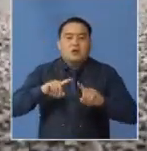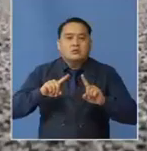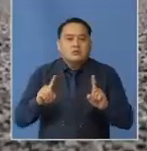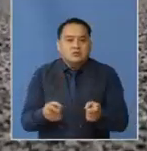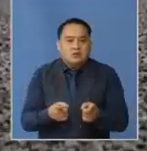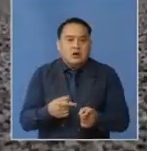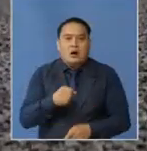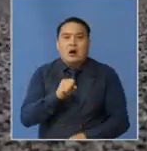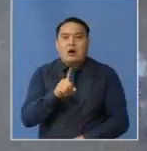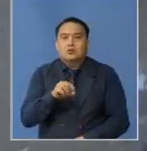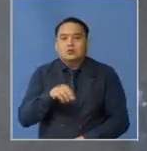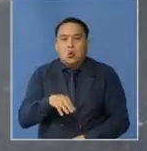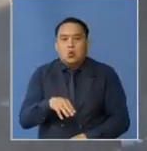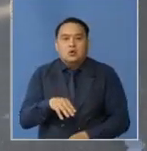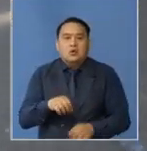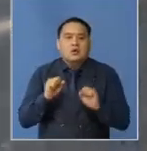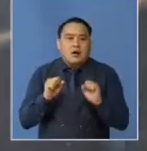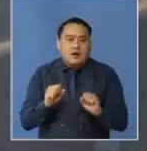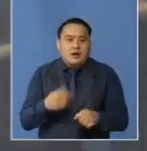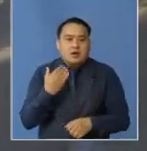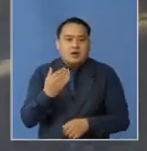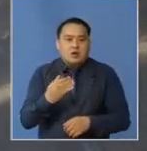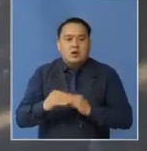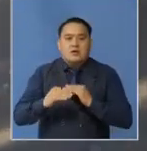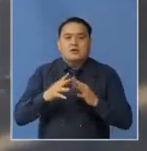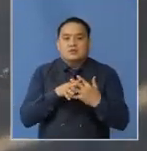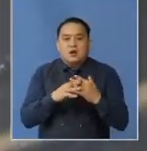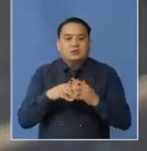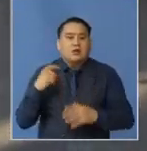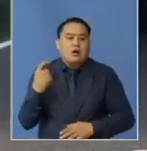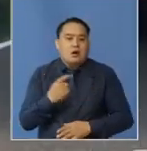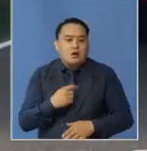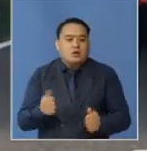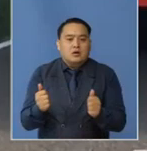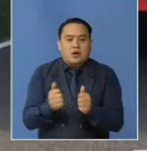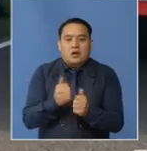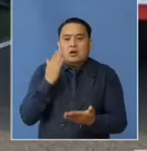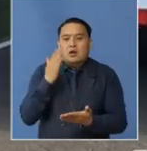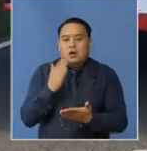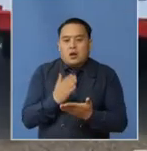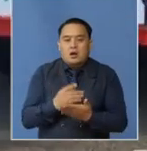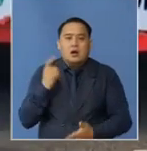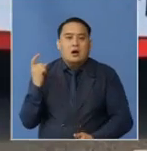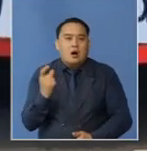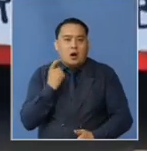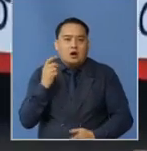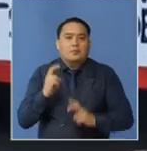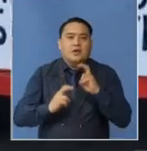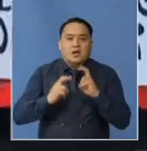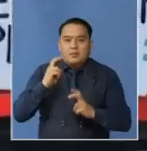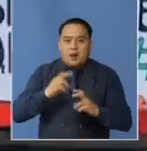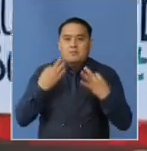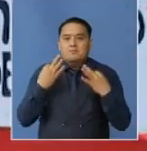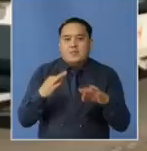азота несправедливо наносят удар именно по их отрасли, в то время как совсем рядом есть и менее экологические предприятия.